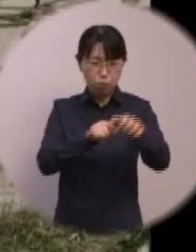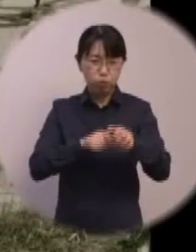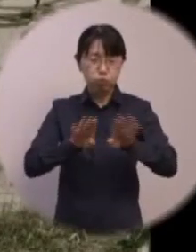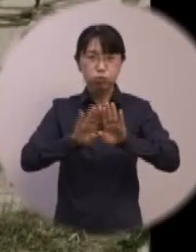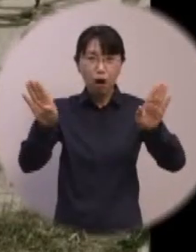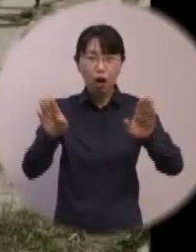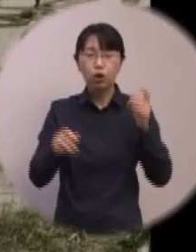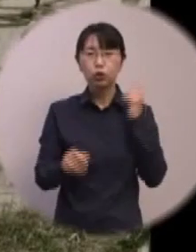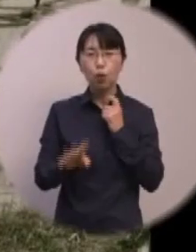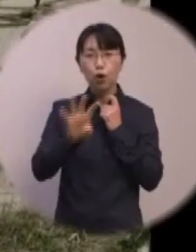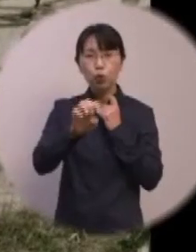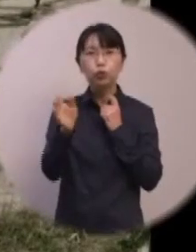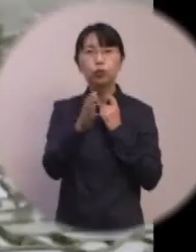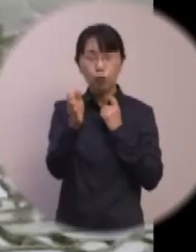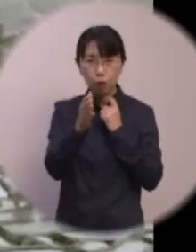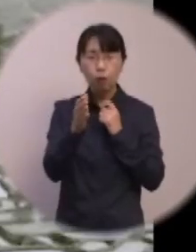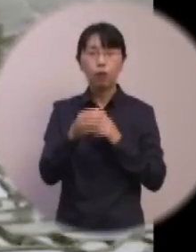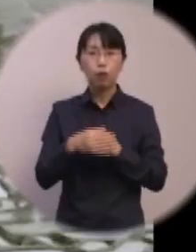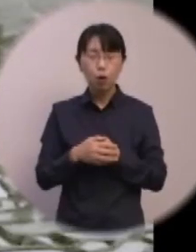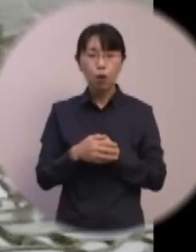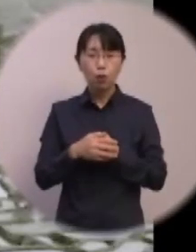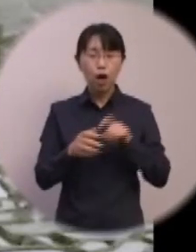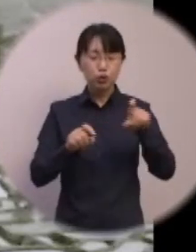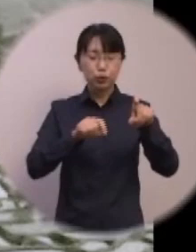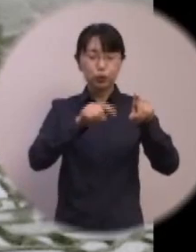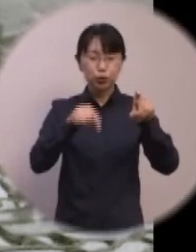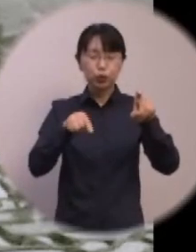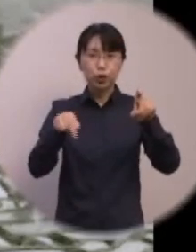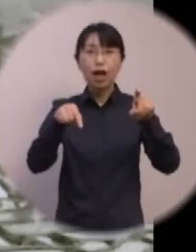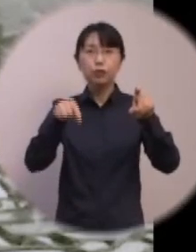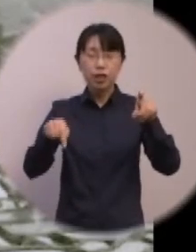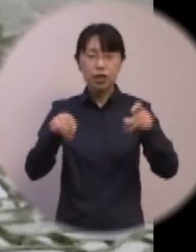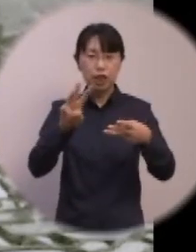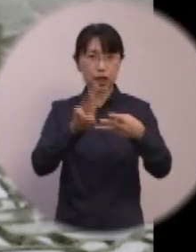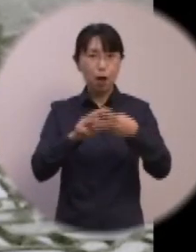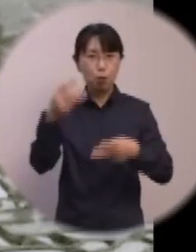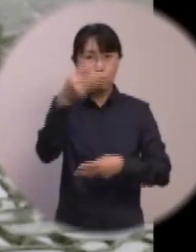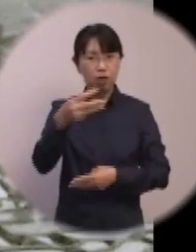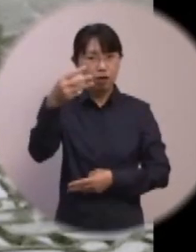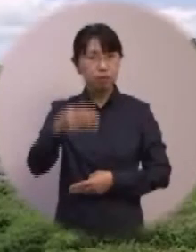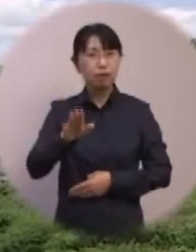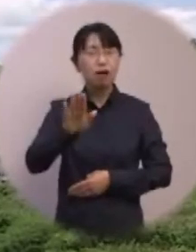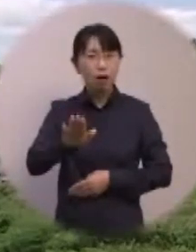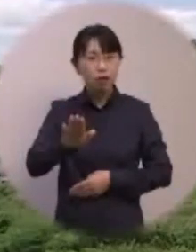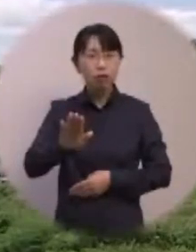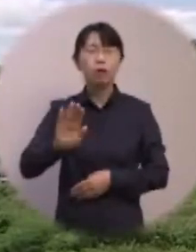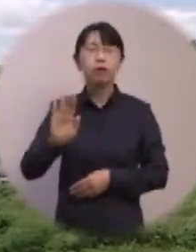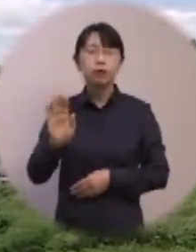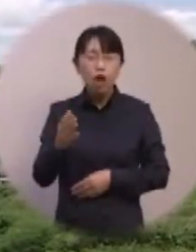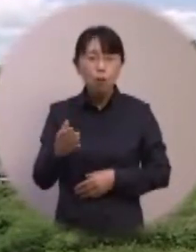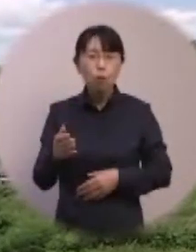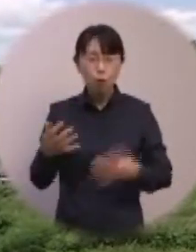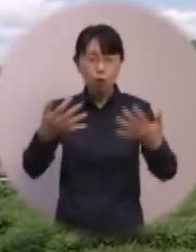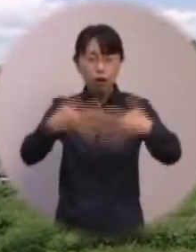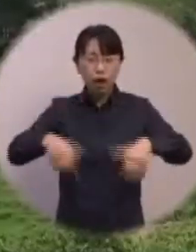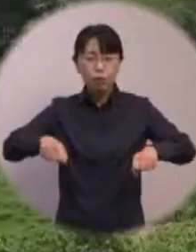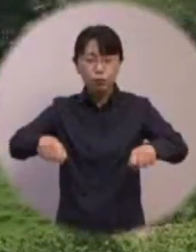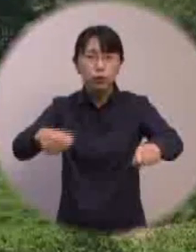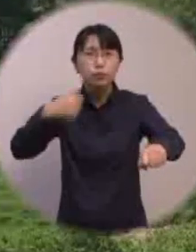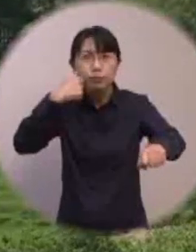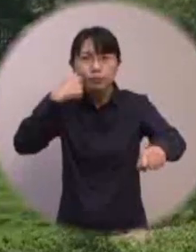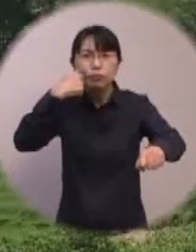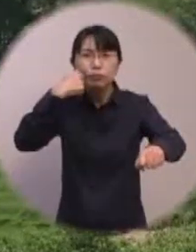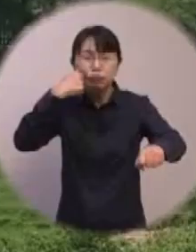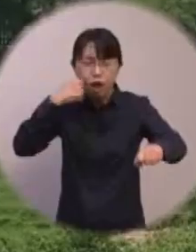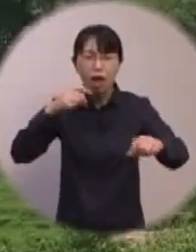。昭和40年頃には10ヘクタールの土地に田んぼが3000枚あったそうですが、収穫効率の悪さなど